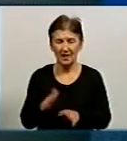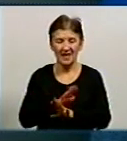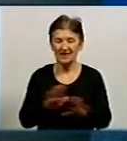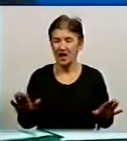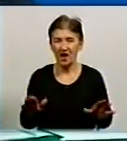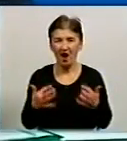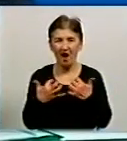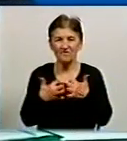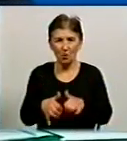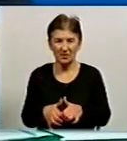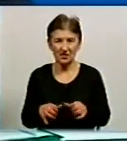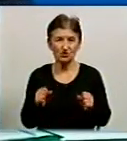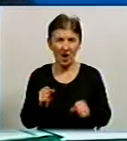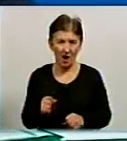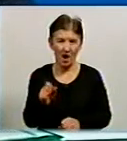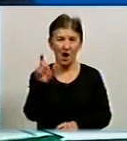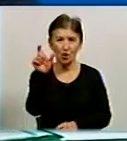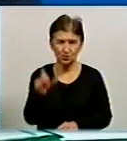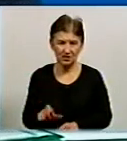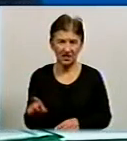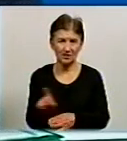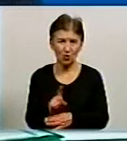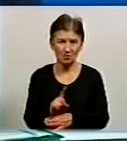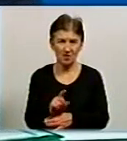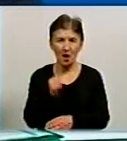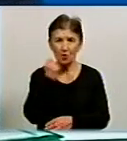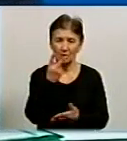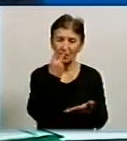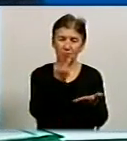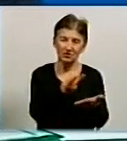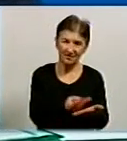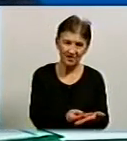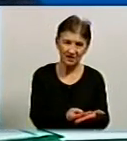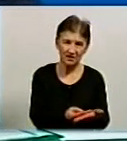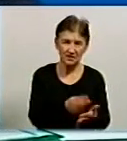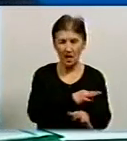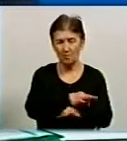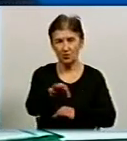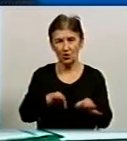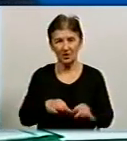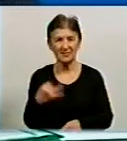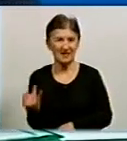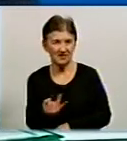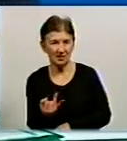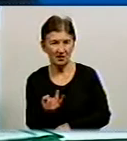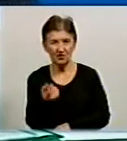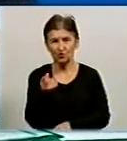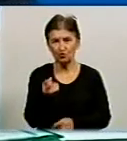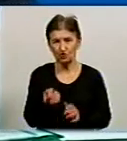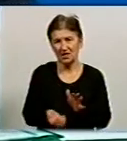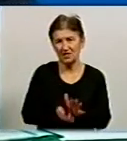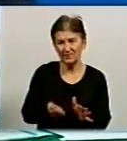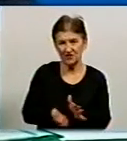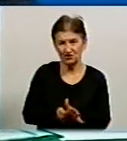автоматичний, як у комп'ютера, а такий людський нормальний підхід, коли ми подивились, проєкт цікавий, наприклад, трошки не вистачає, ну чи